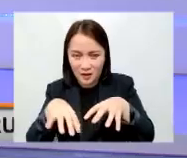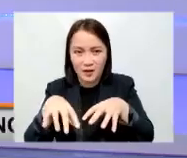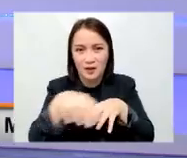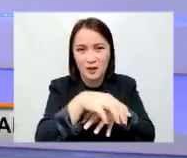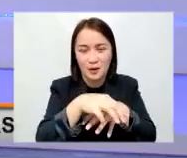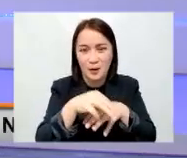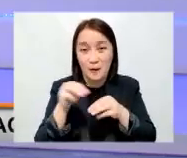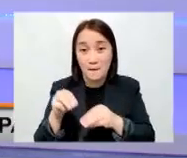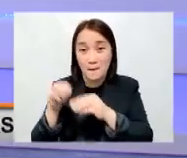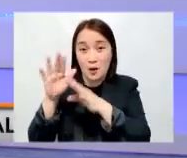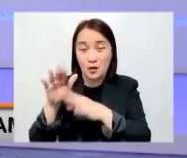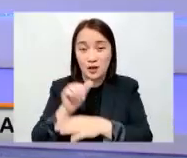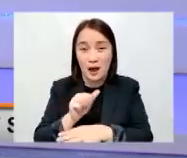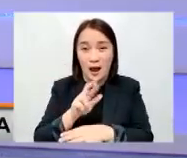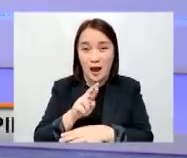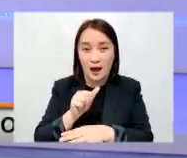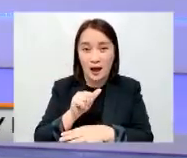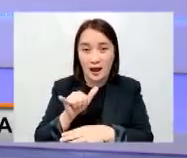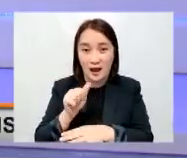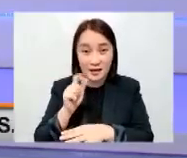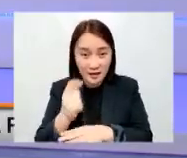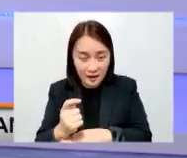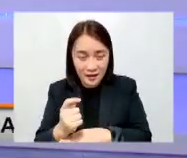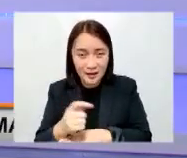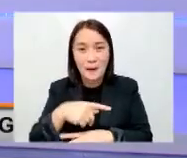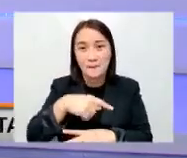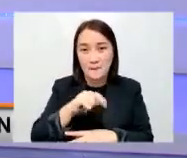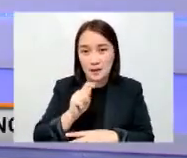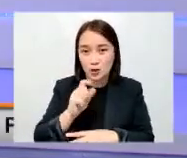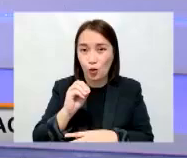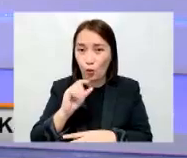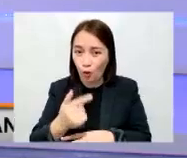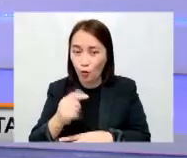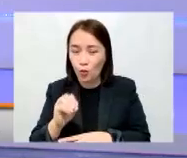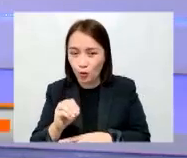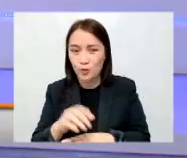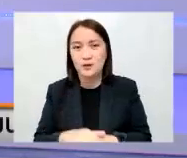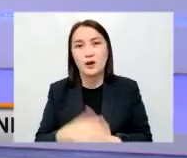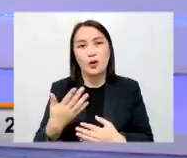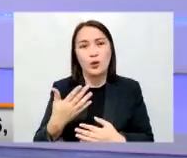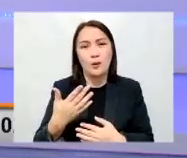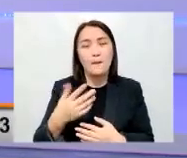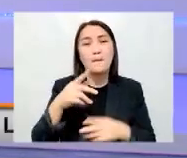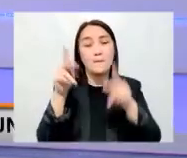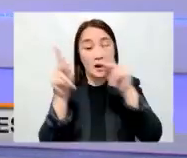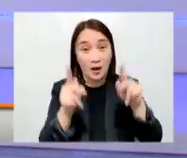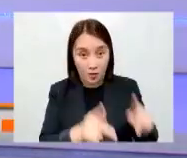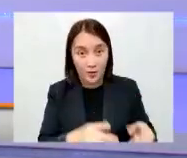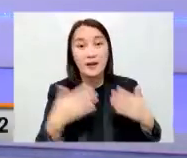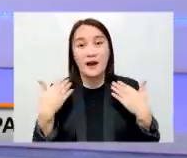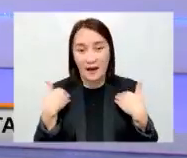yung Arayat Pitogo. Sa Culion sa Palawan, marami ring pak na pak kung mamukadkad na isa pang lahi ng mga